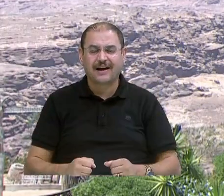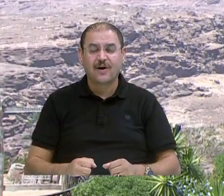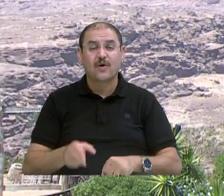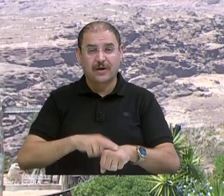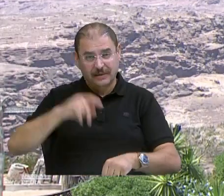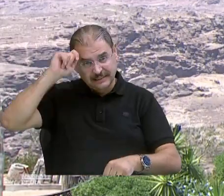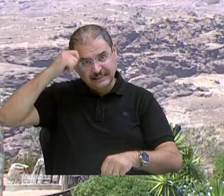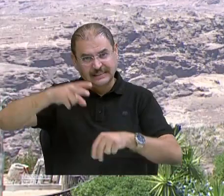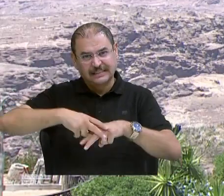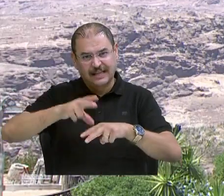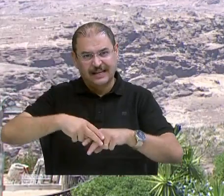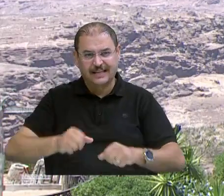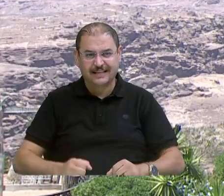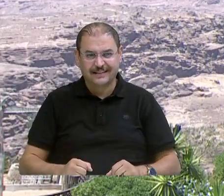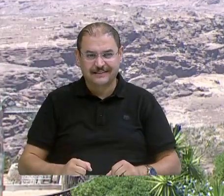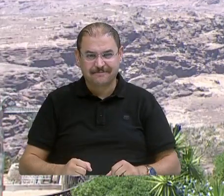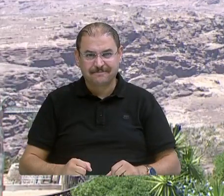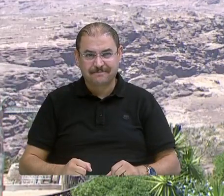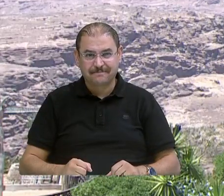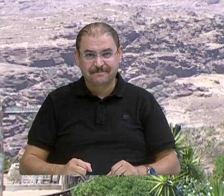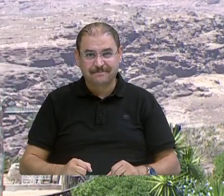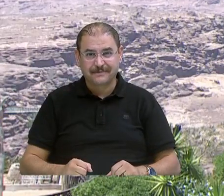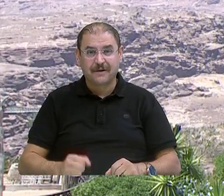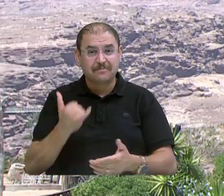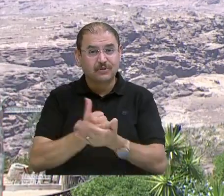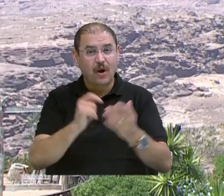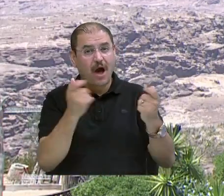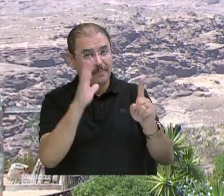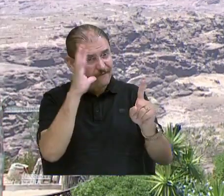على قطاع غزه من البطره زياد طويس التلفزيون الاردني